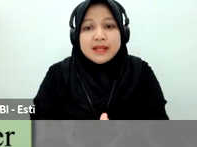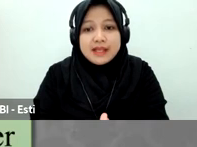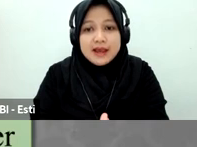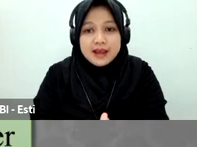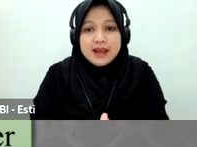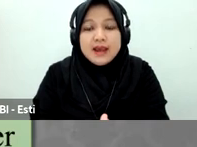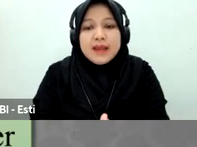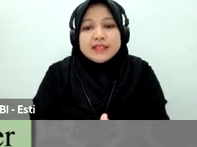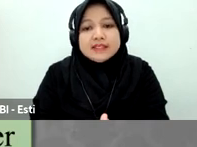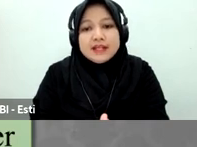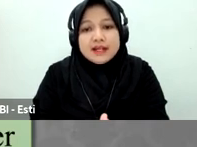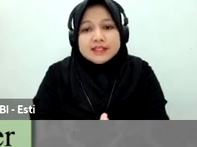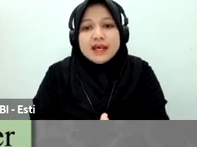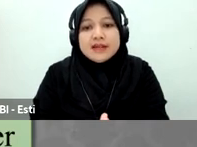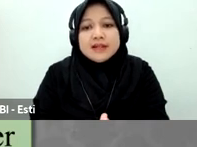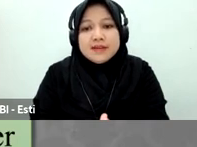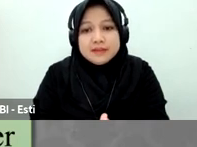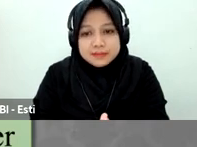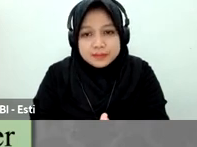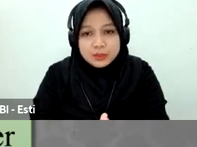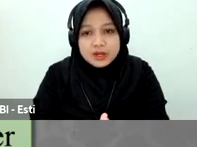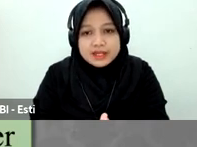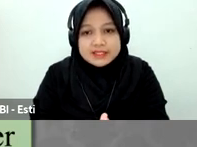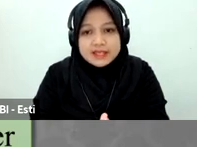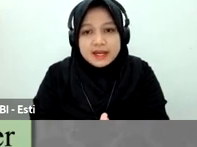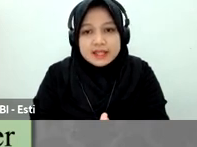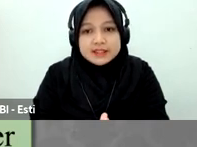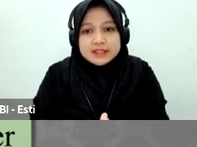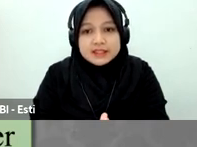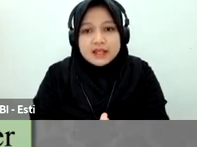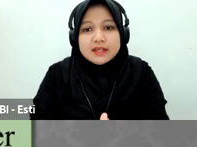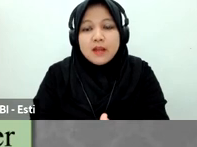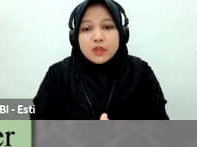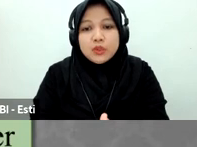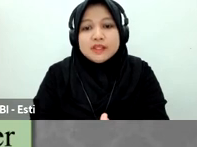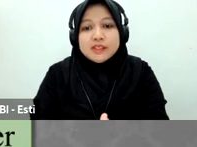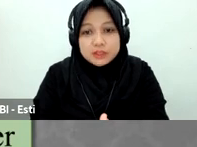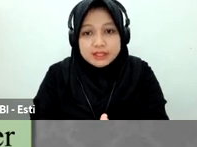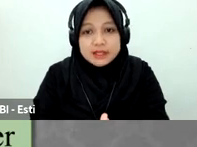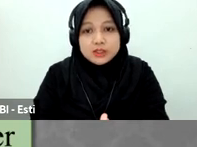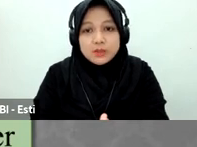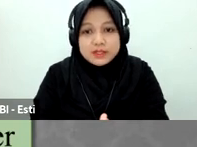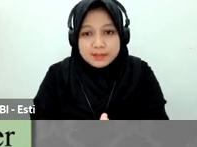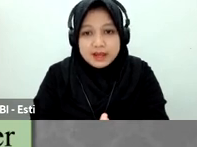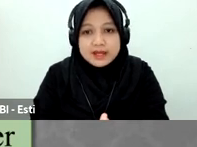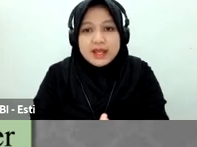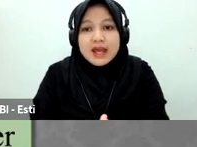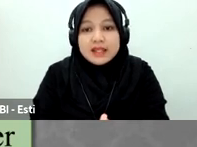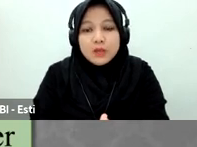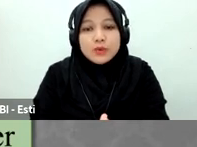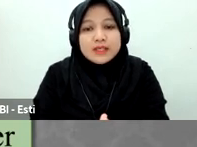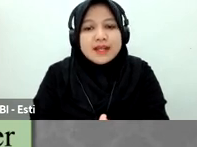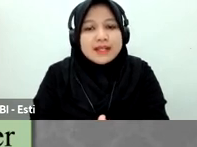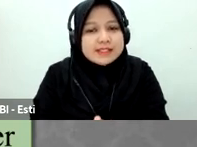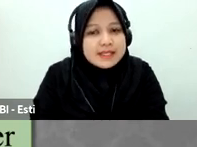bahasa b kebahasaa baik secara lisan menggunakan isyarat dan dalam waktu yang simultan atau bersamaan